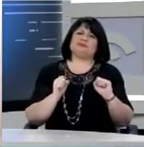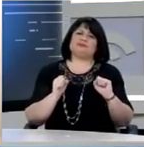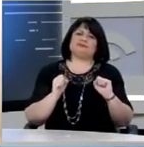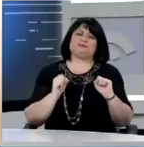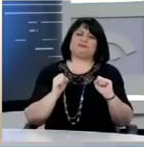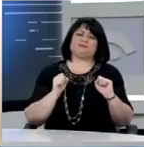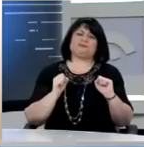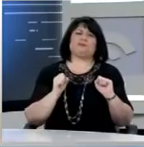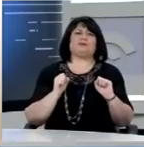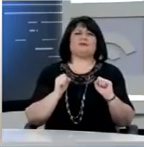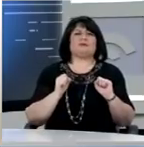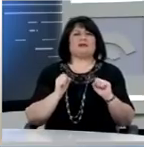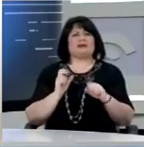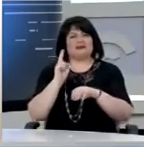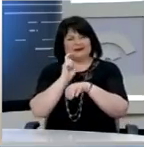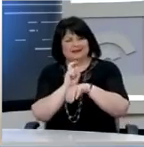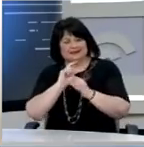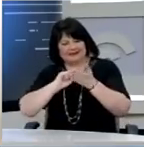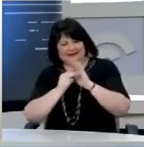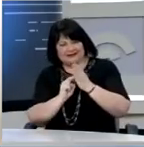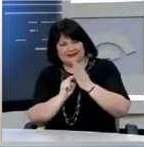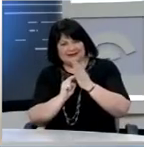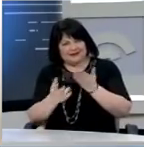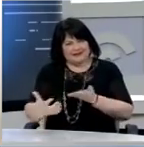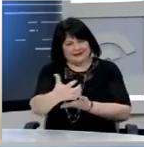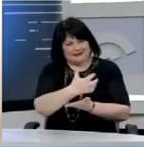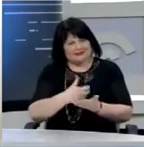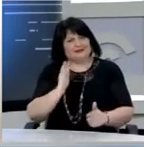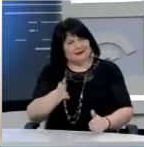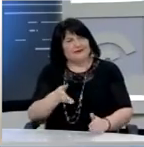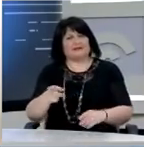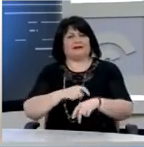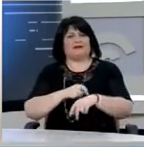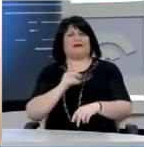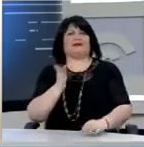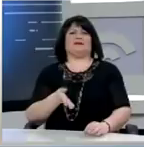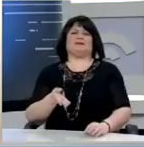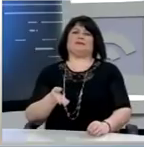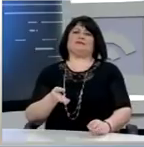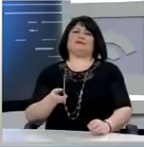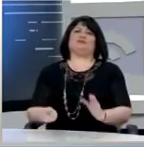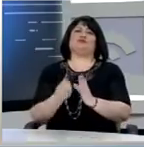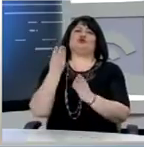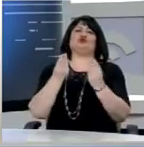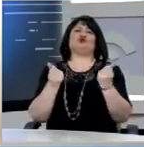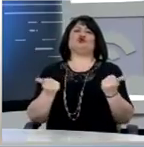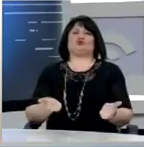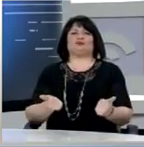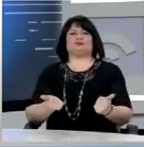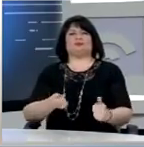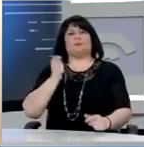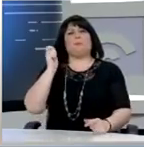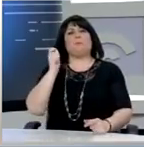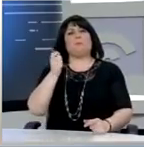που έχουμε κερδίσει μας επιτρέπουν σήμερα να περνάμε σε ένα νέο μείγμα πολιτικής,